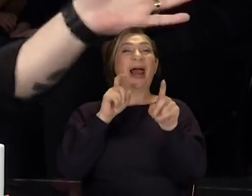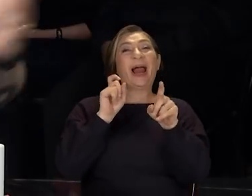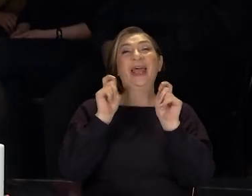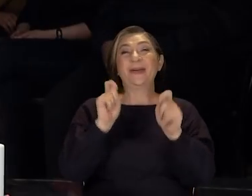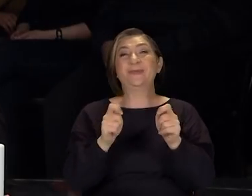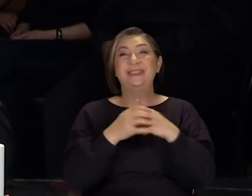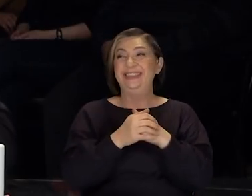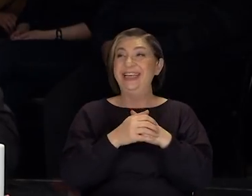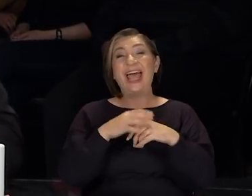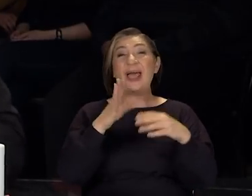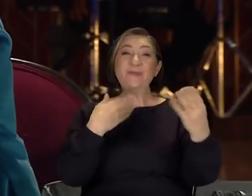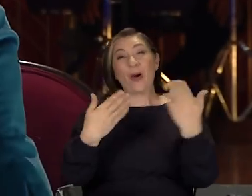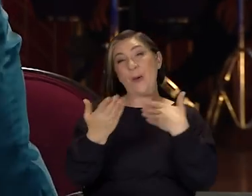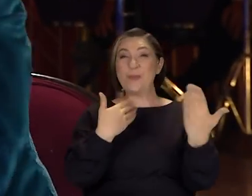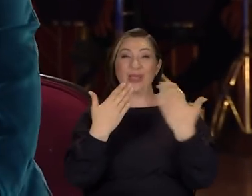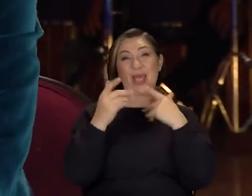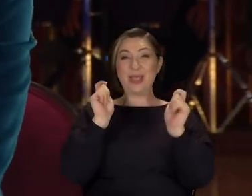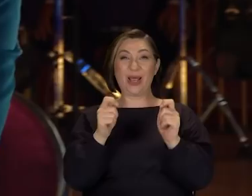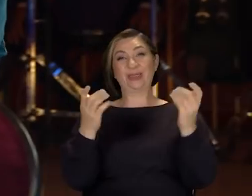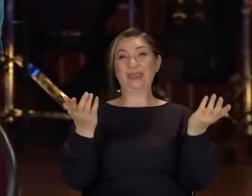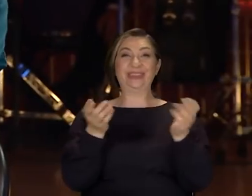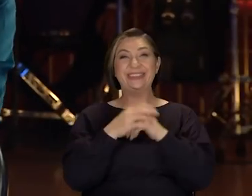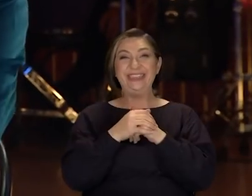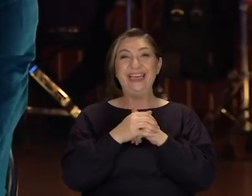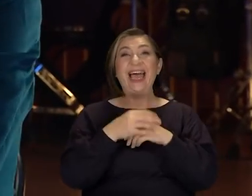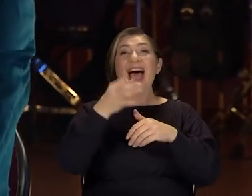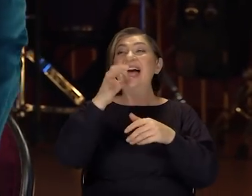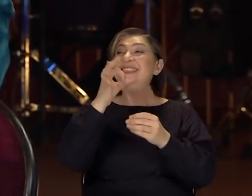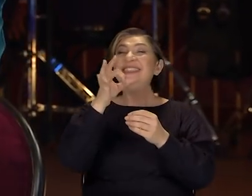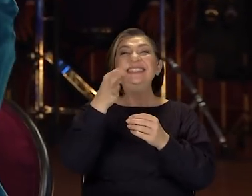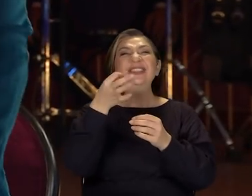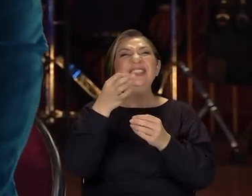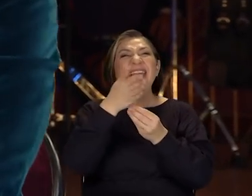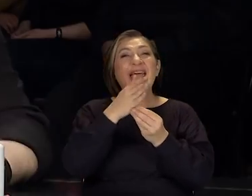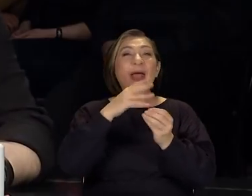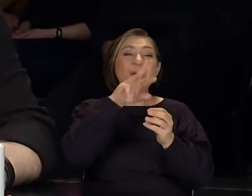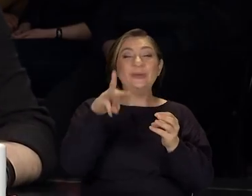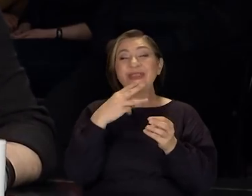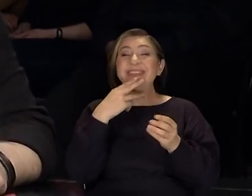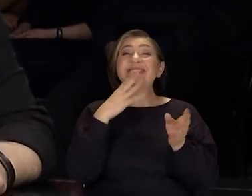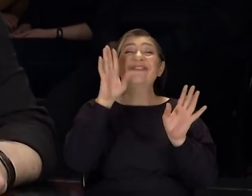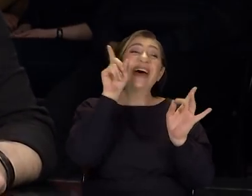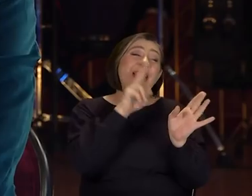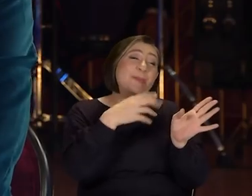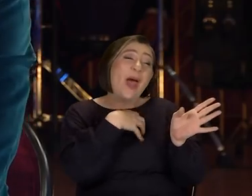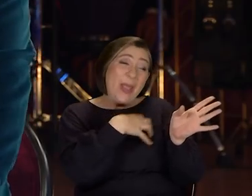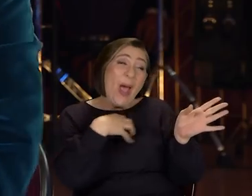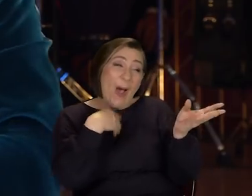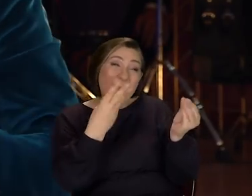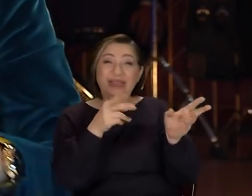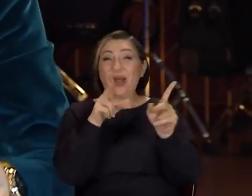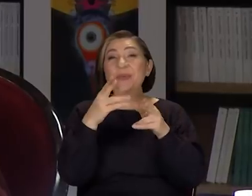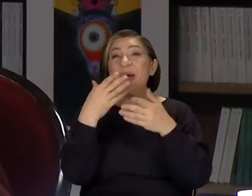Üç kız getir, oturmuş. Kısırımız vardı. Muhabbet ediyoruz gibi yok. Kısırımız altınlarımız da verip. Kısırımız üç kız oturmuş vallahi ben de ani olmak istiyorum